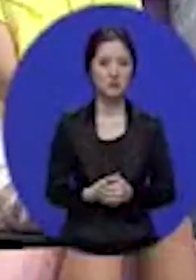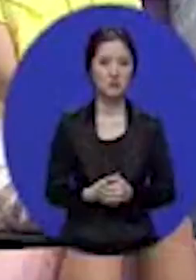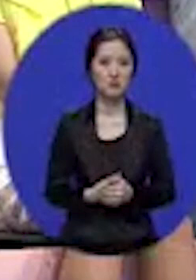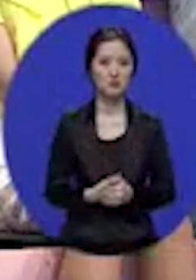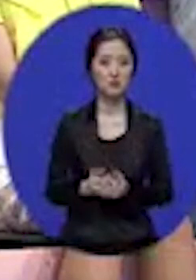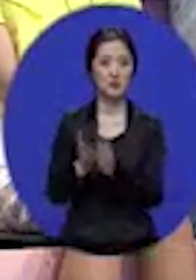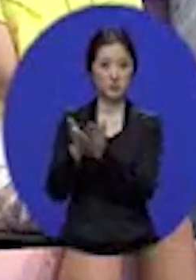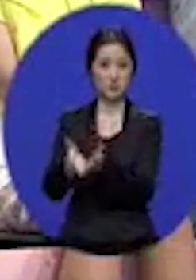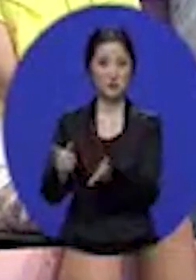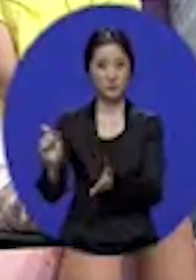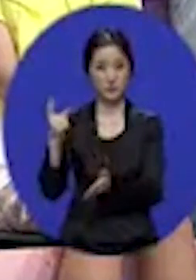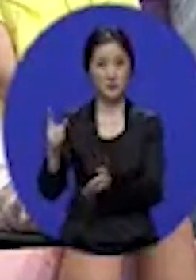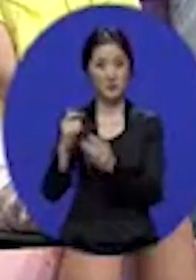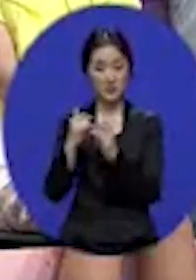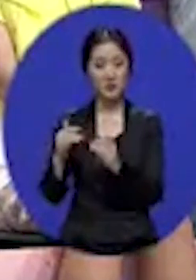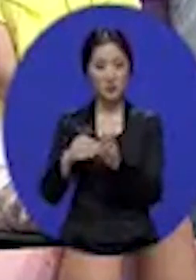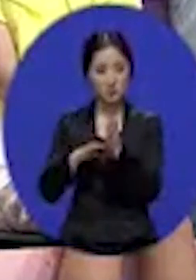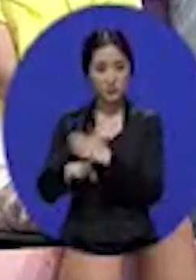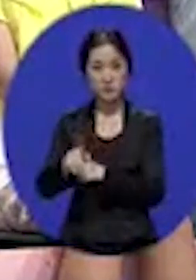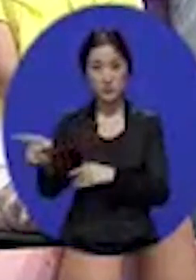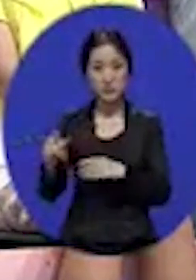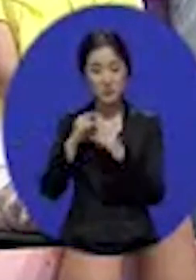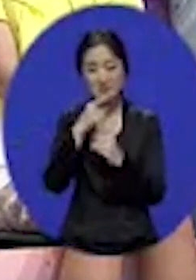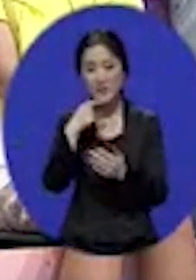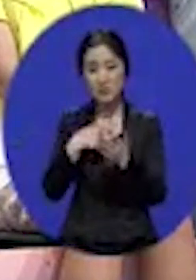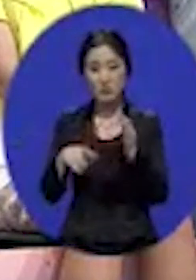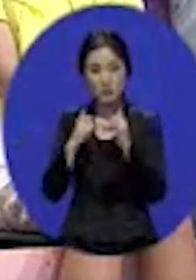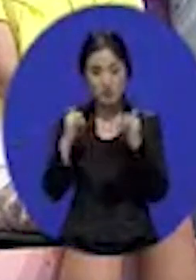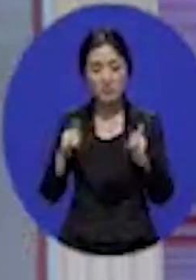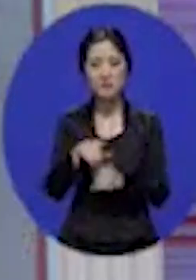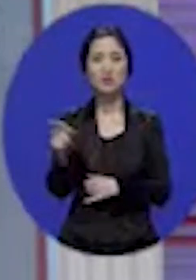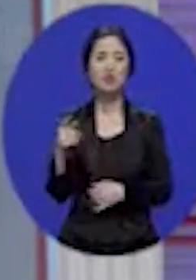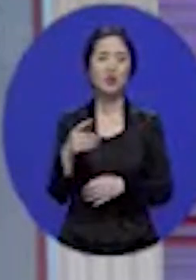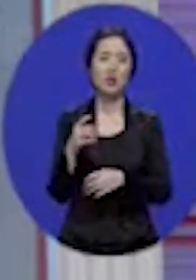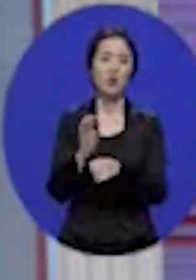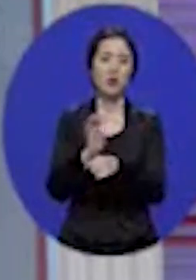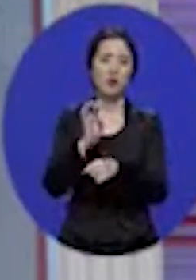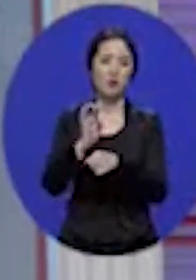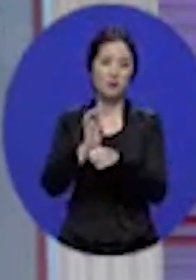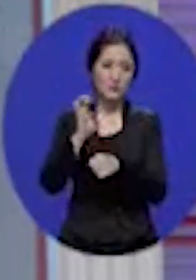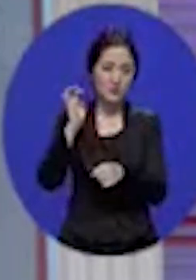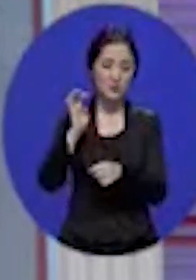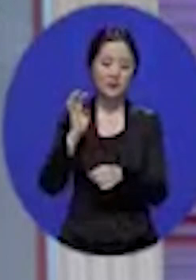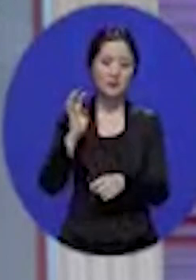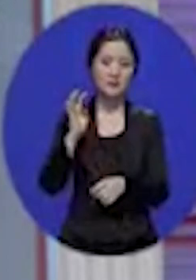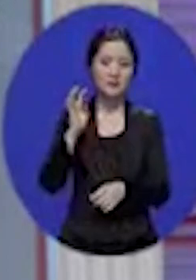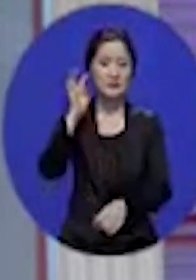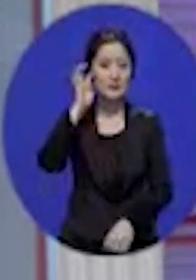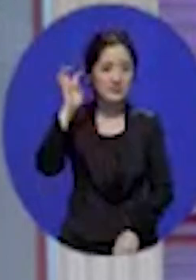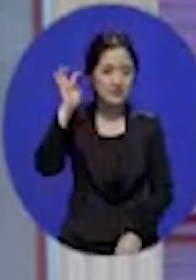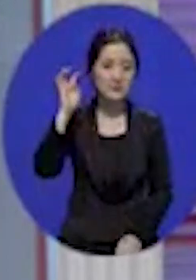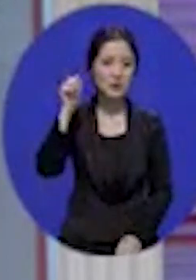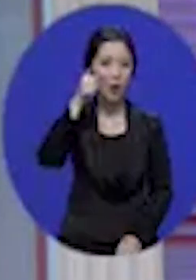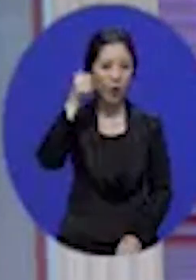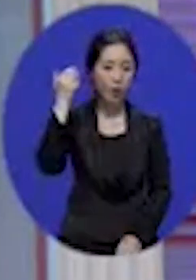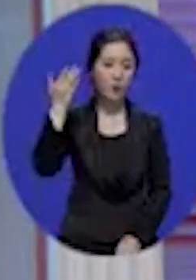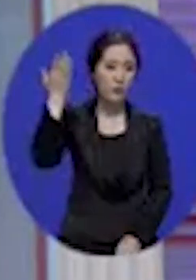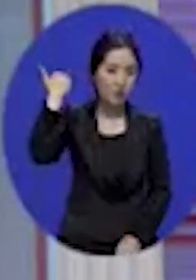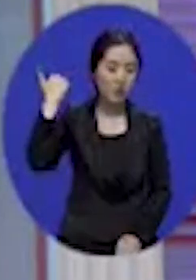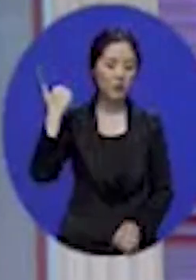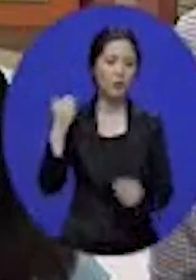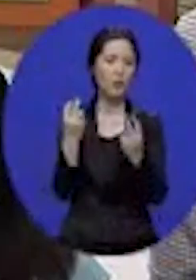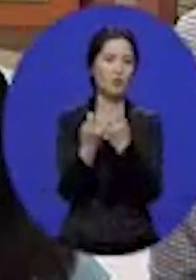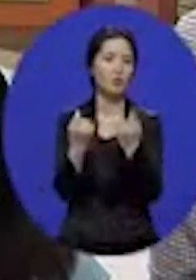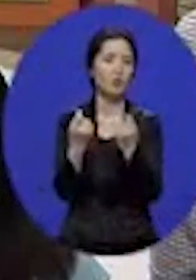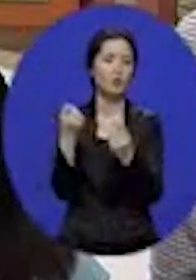싶겠어요. 그렇죠? 그래서 이제는 정말 행복이라는 공이 100개가 우리 인생에 놓여져 있다면 내가 그것을